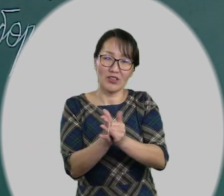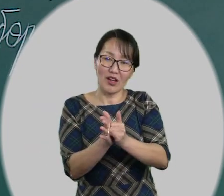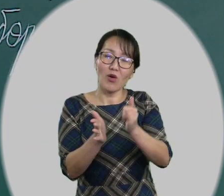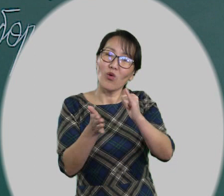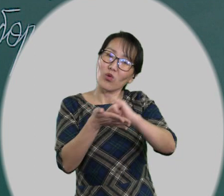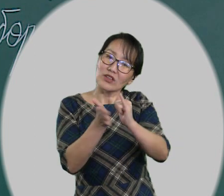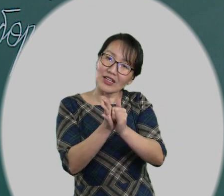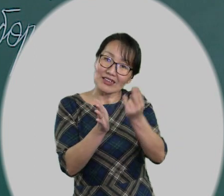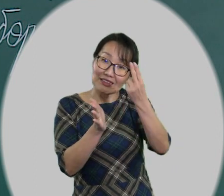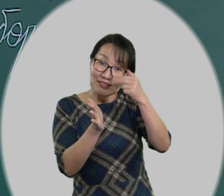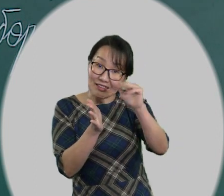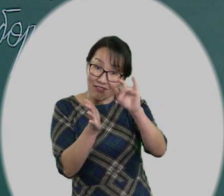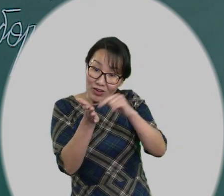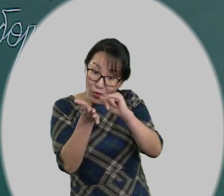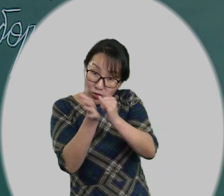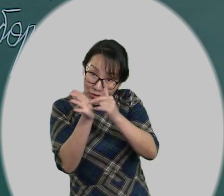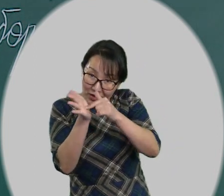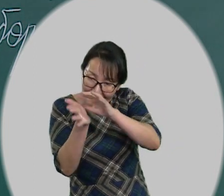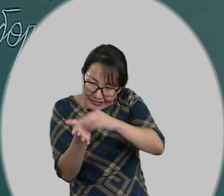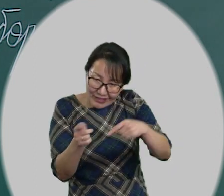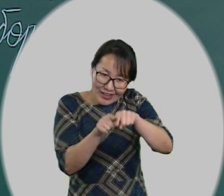утгыг давхар догтоогоод яваад ах юм шиг хөөхтөөдээ.